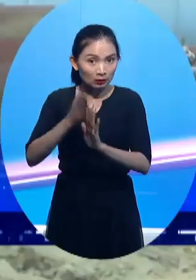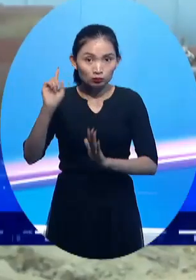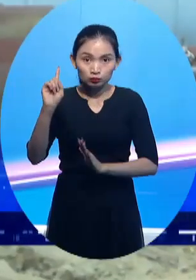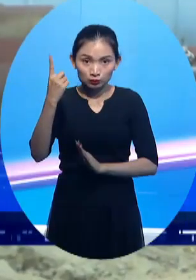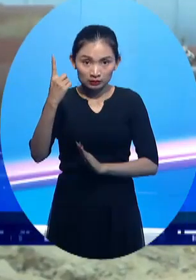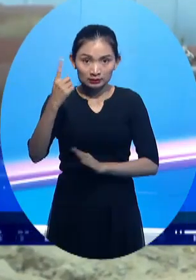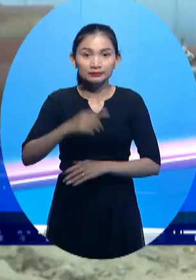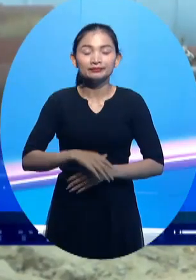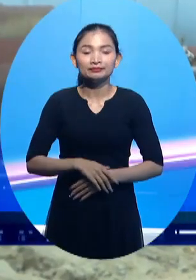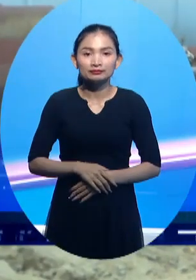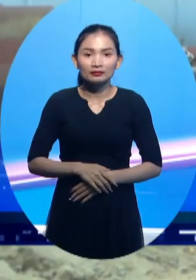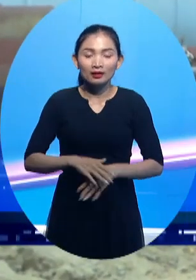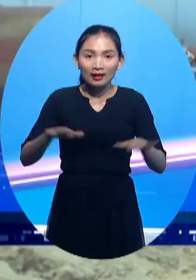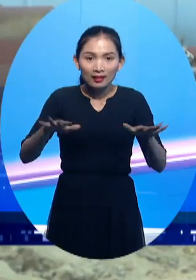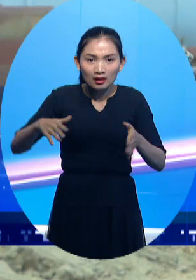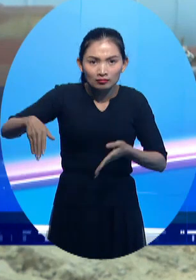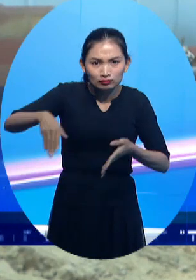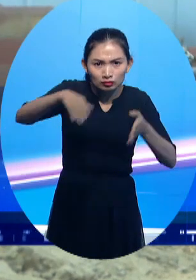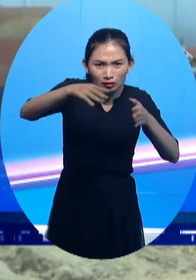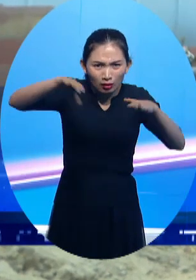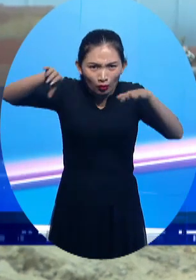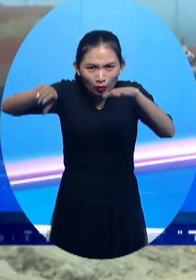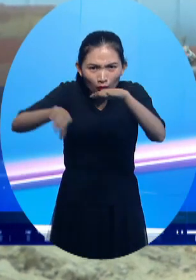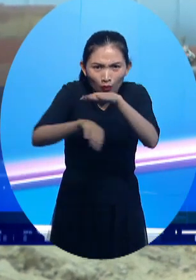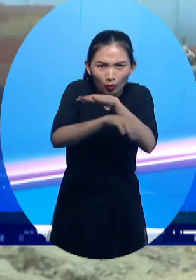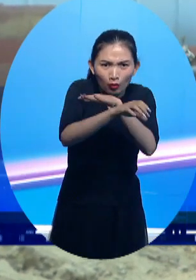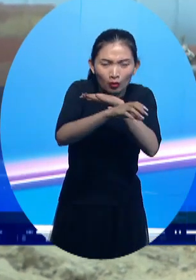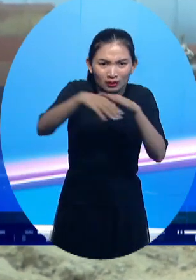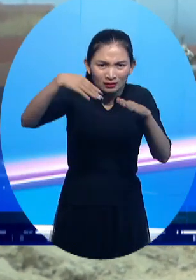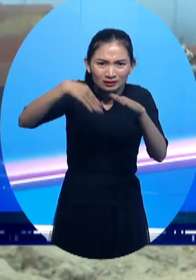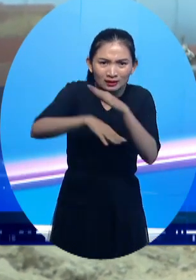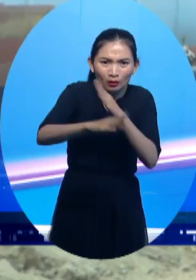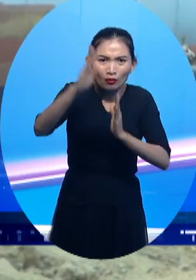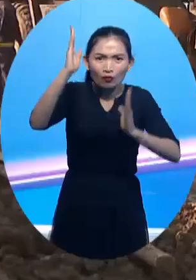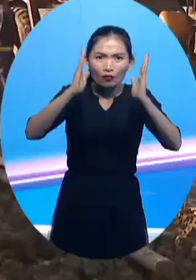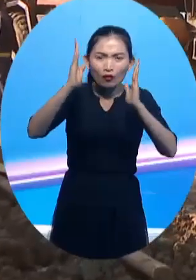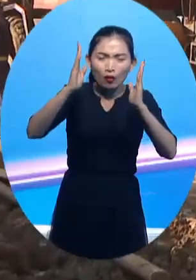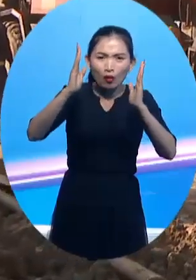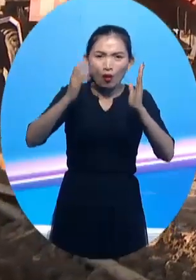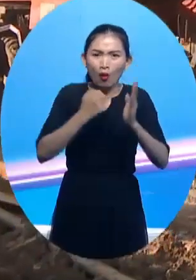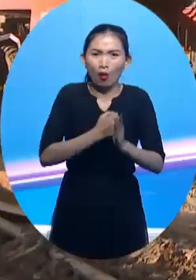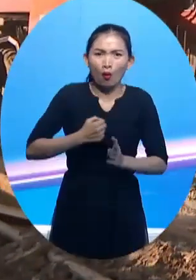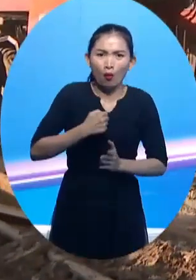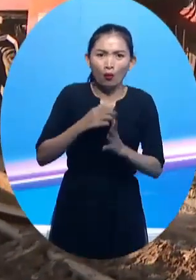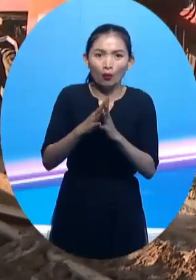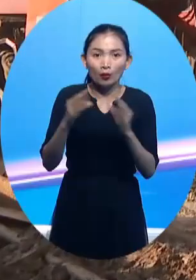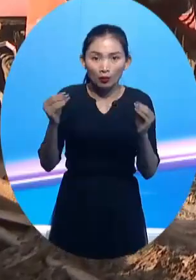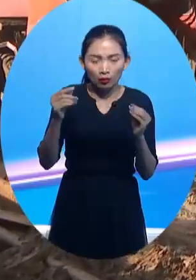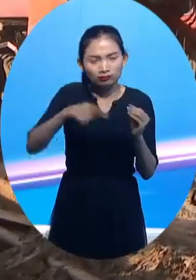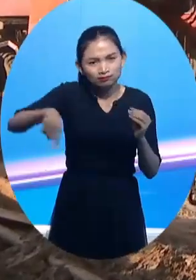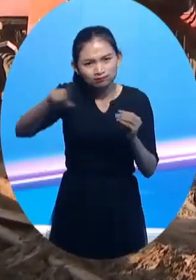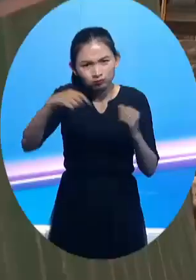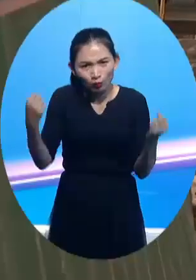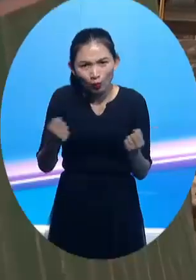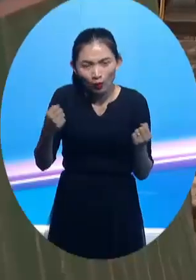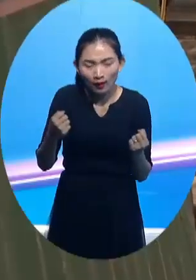trong đô thị nên là trong quá trình thi công các hạng mục cũng đã gặp rất nhiều khó khăn dù vậy thì tất cả các đơn vị thi công gói thầu thì cũng đã cố gắng hết sức mình